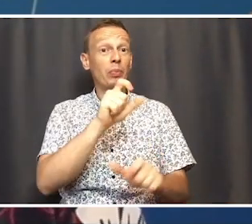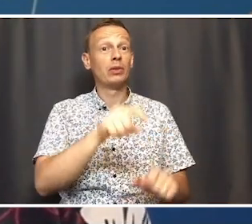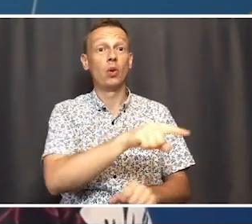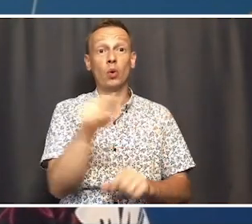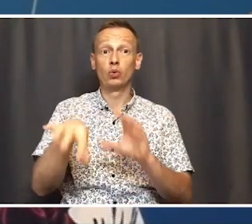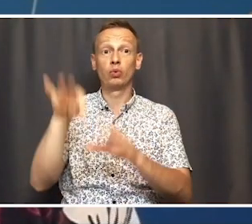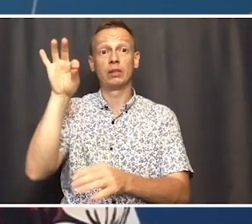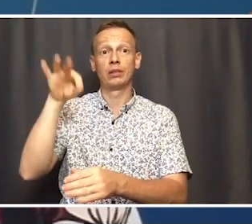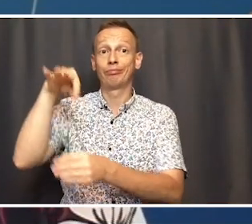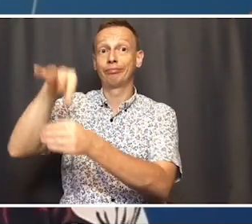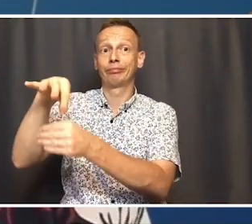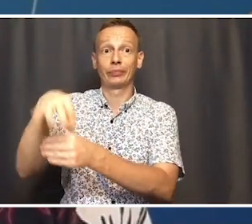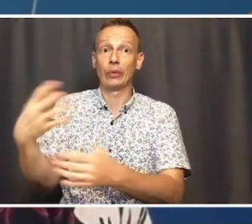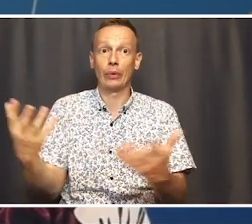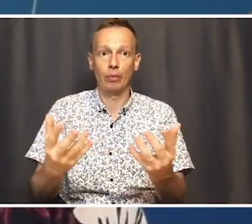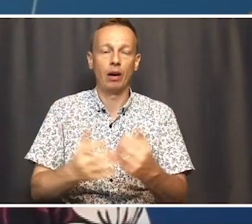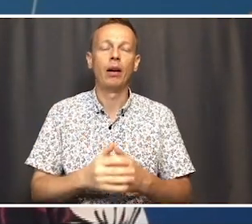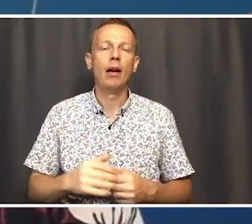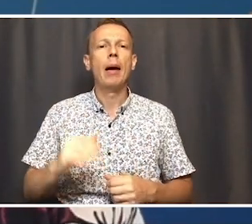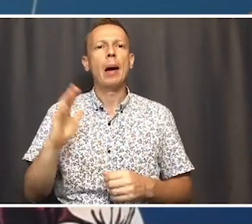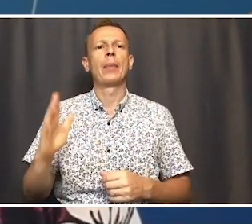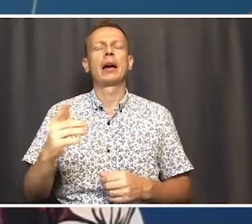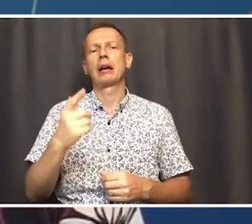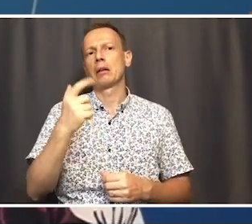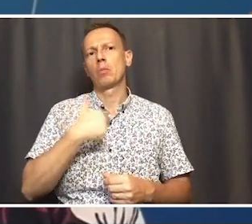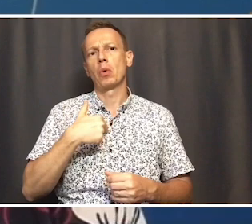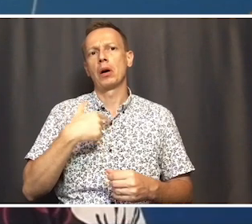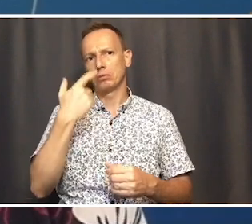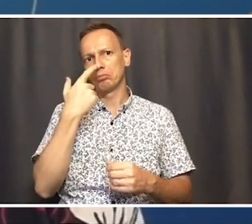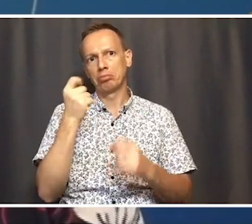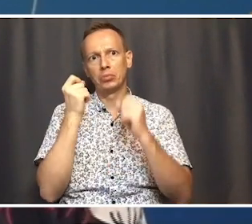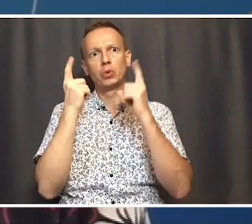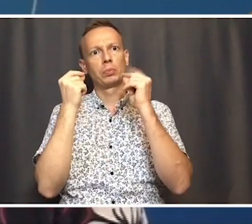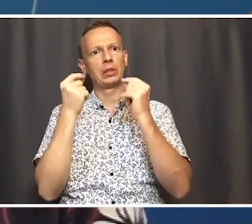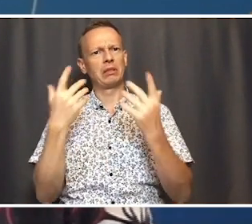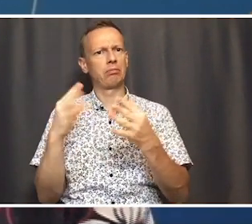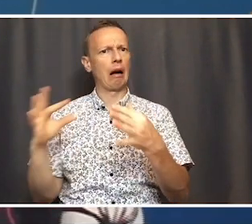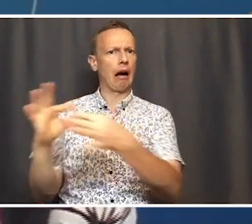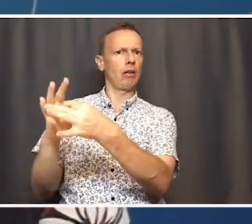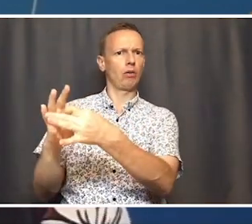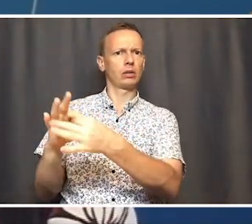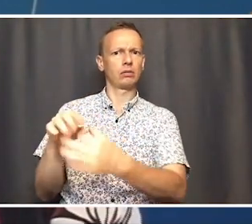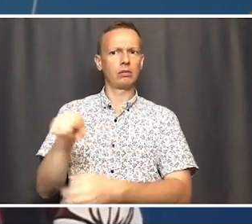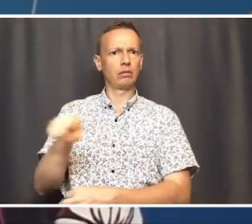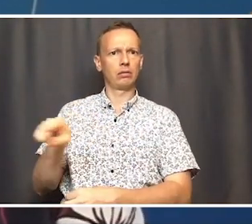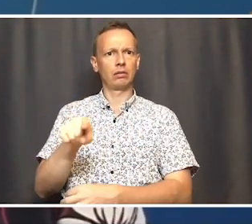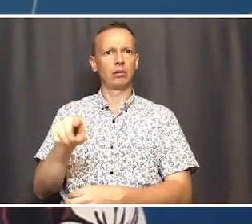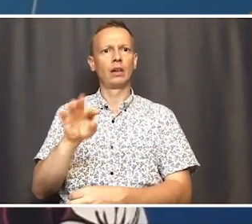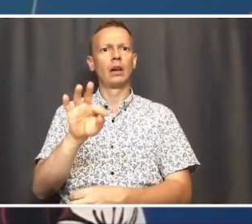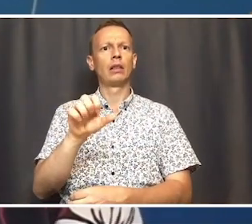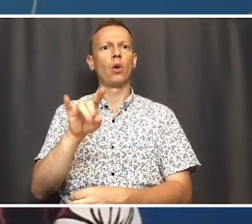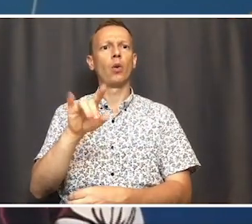et aux électeurs. En revanche, je trouve quand même surprenant cette alliance entre